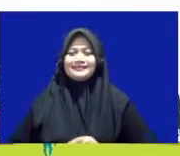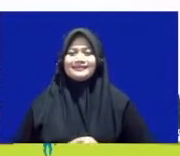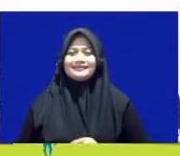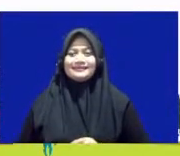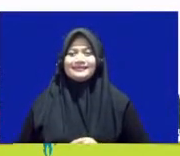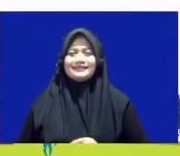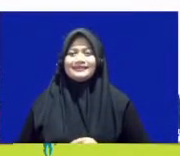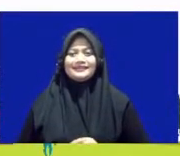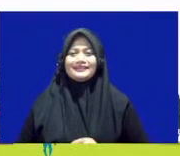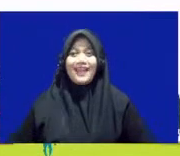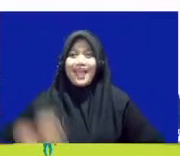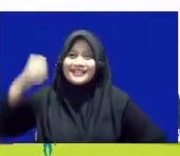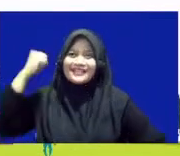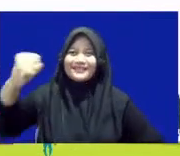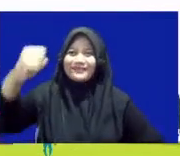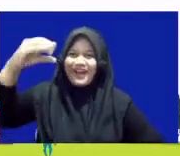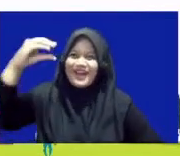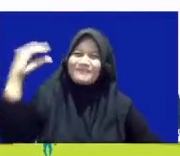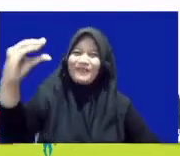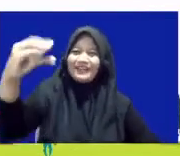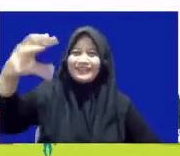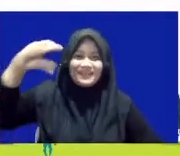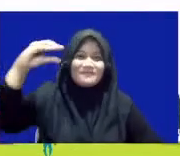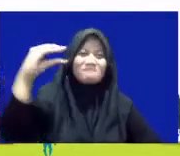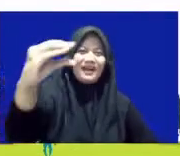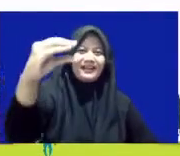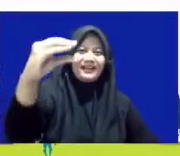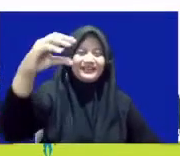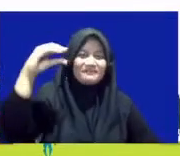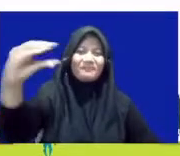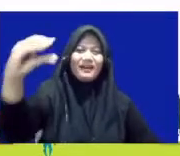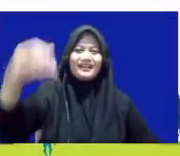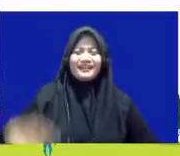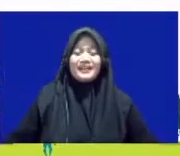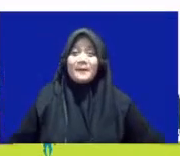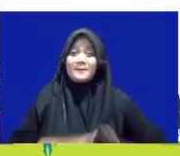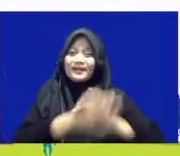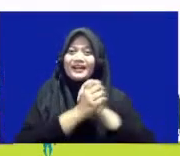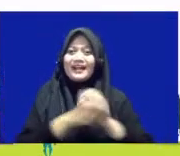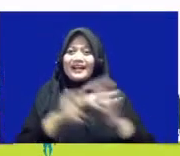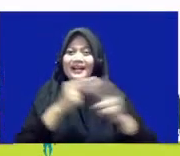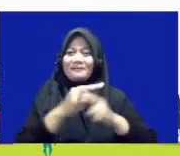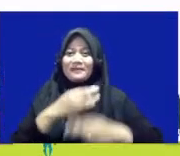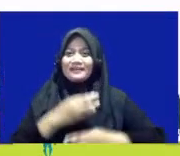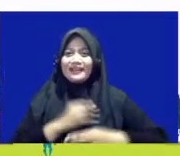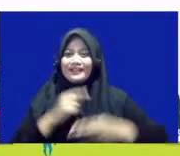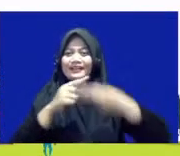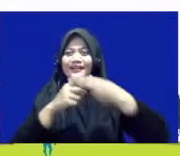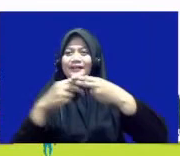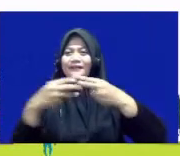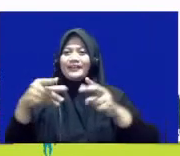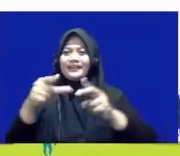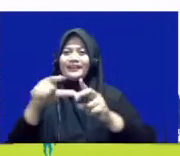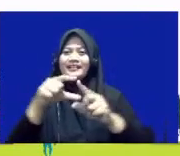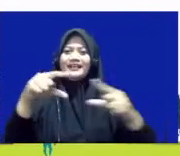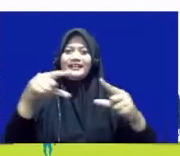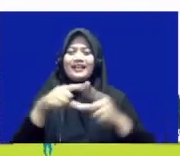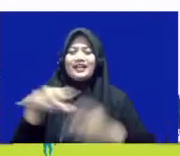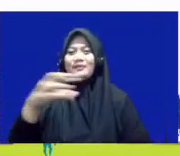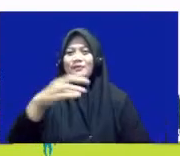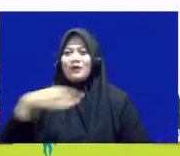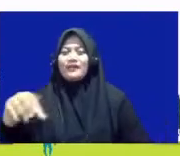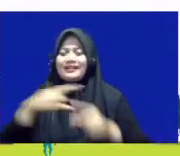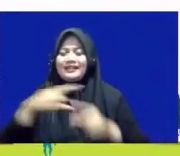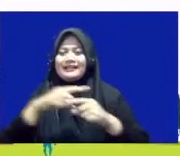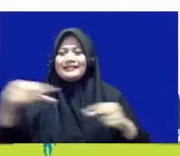Semangat pagi, pagi, pagi, pagi. Perkenalkan, nama saya Ferida, saya berasal dari Provinsi Jawa Timur.